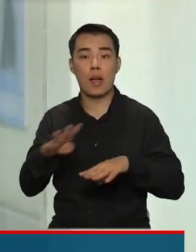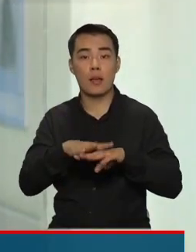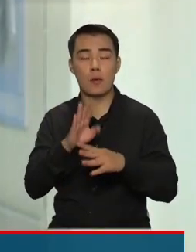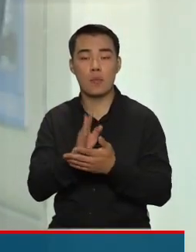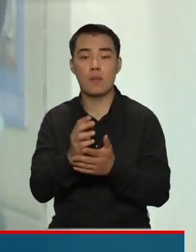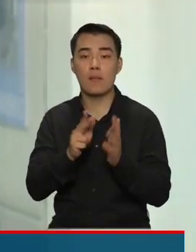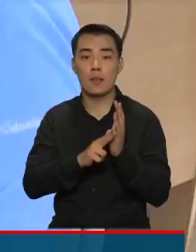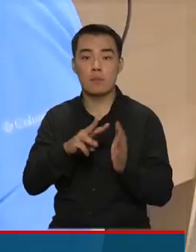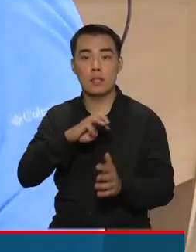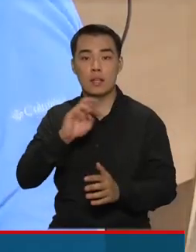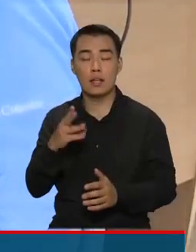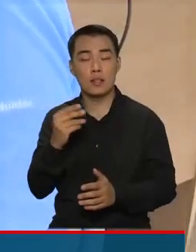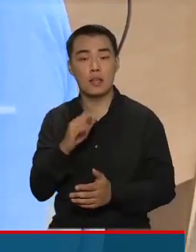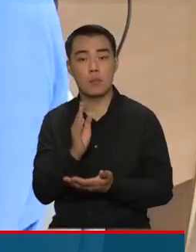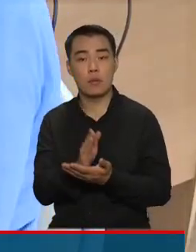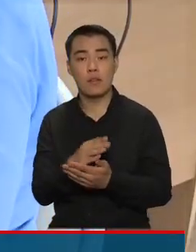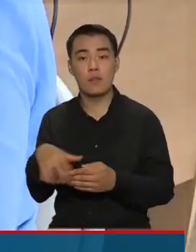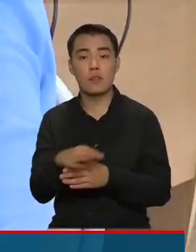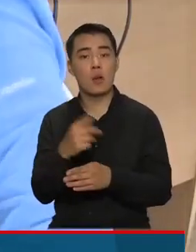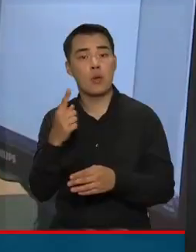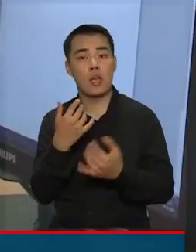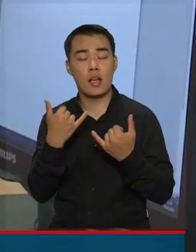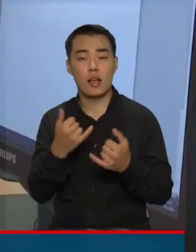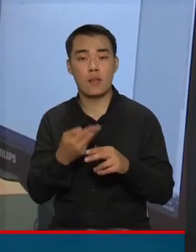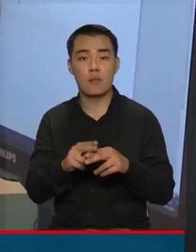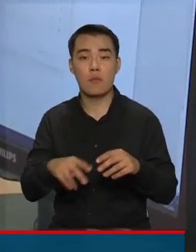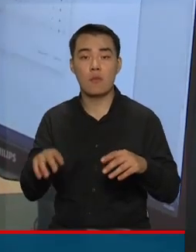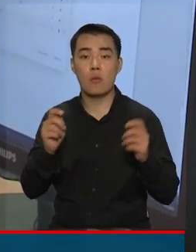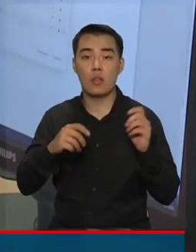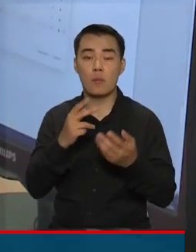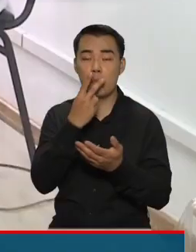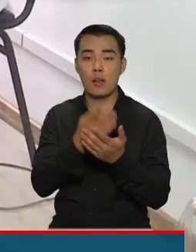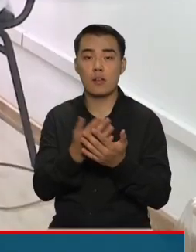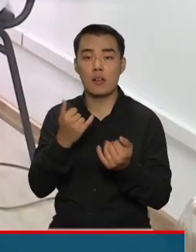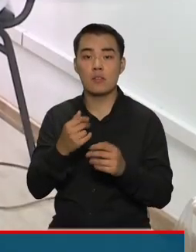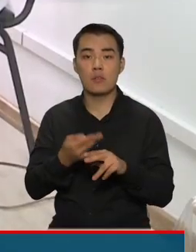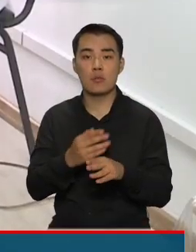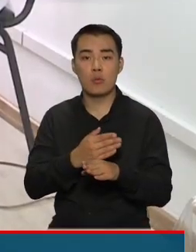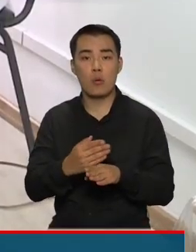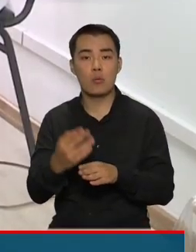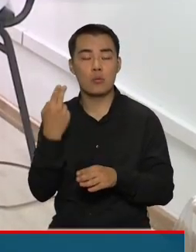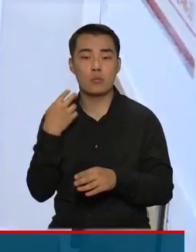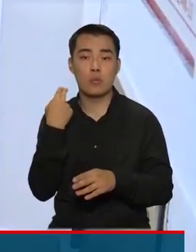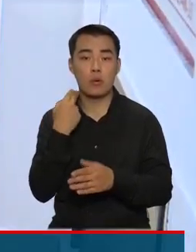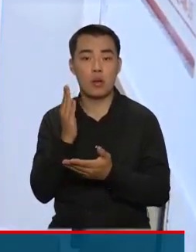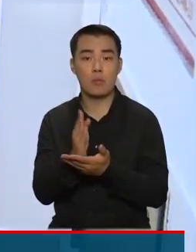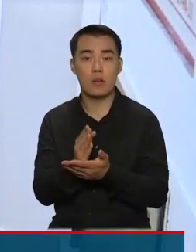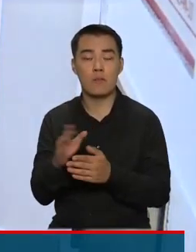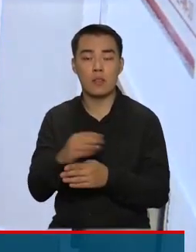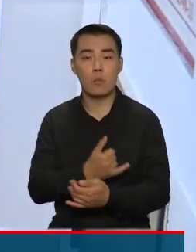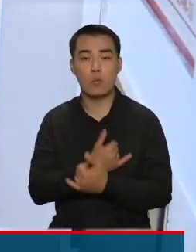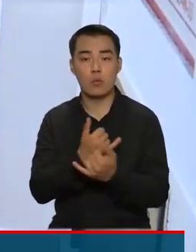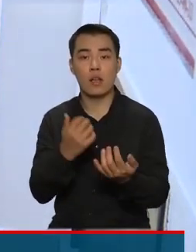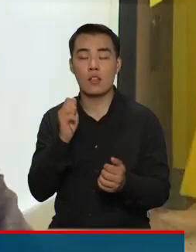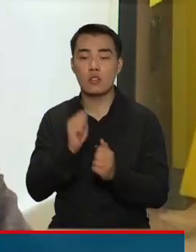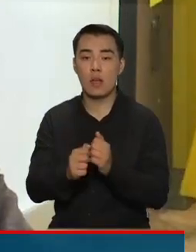свыше 80 миллиардов тенге. А все потому, что ФОМС задерживает им выплаты по уже оказанным услугам. Поэтому частные больницы